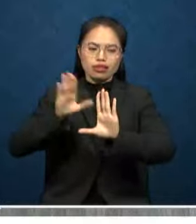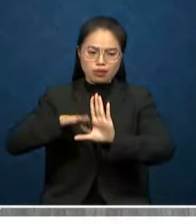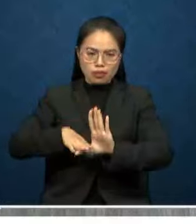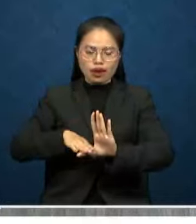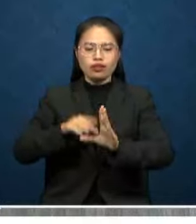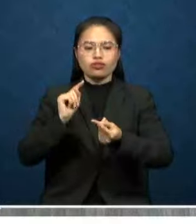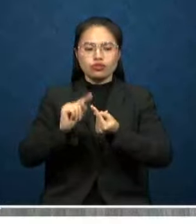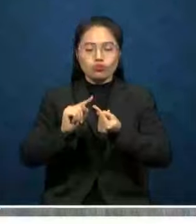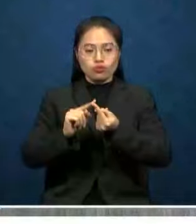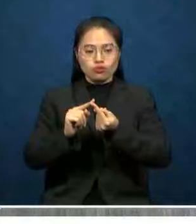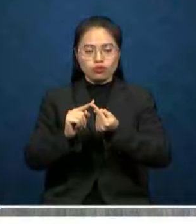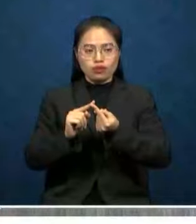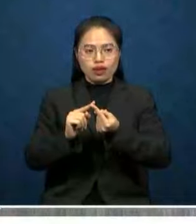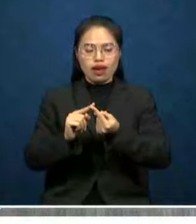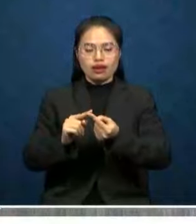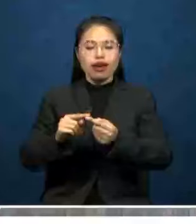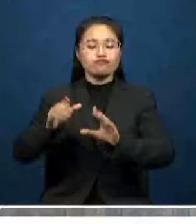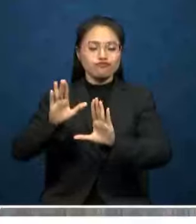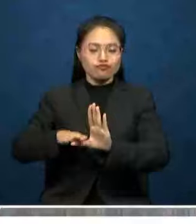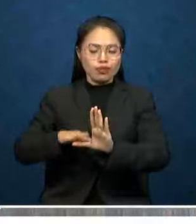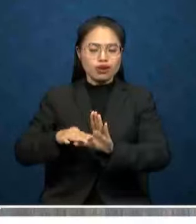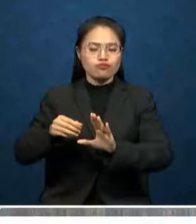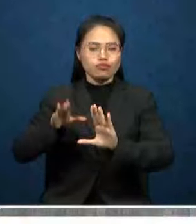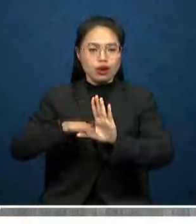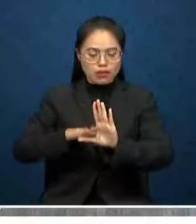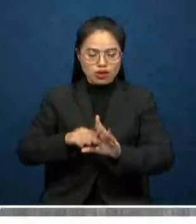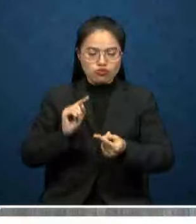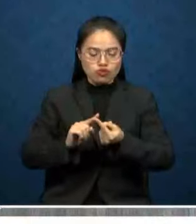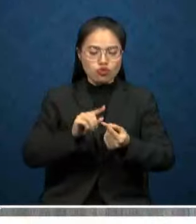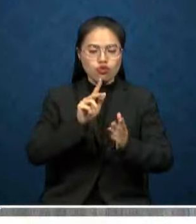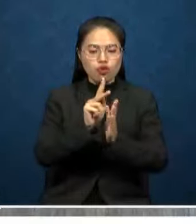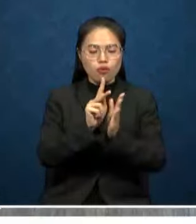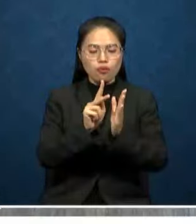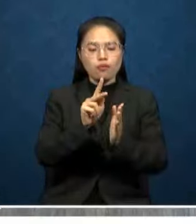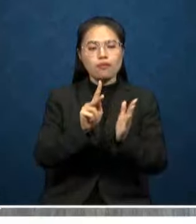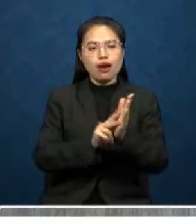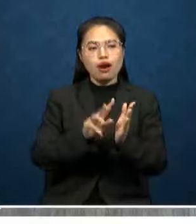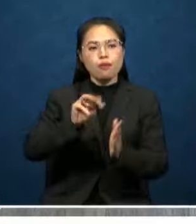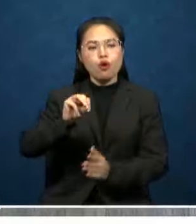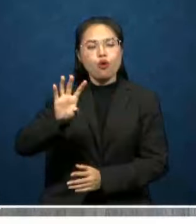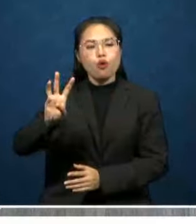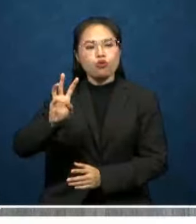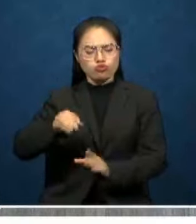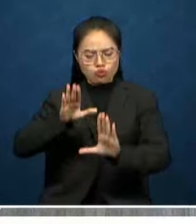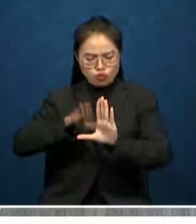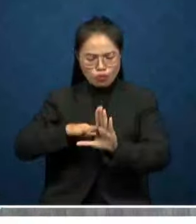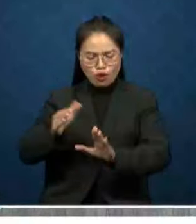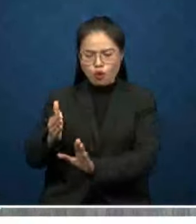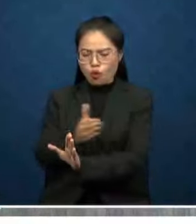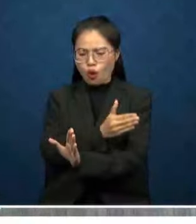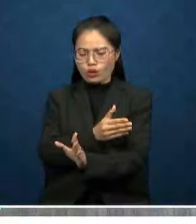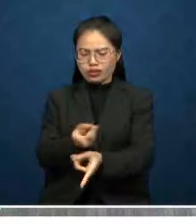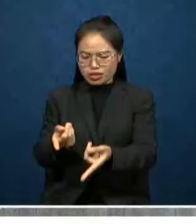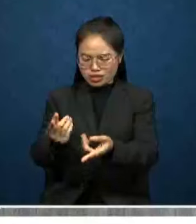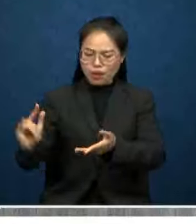ลงทะเบียนตามตม 6ก็จริงแต่ว่าท่านต้องให้เขาลงทะเบียนล่วงหน้าเพื่ออย่างน้อยเราจะได้มีการคัด